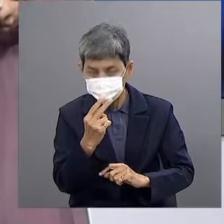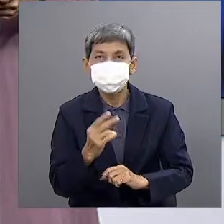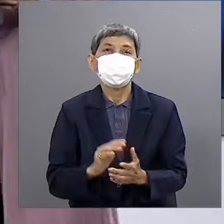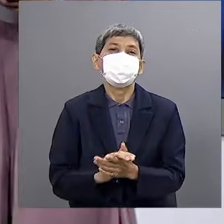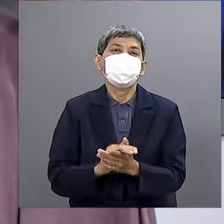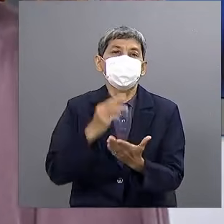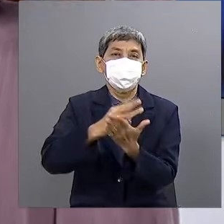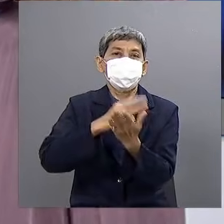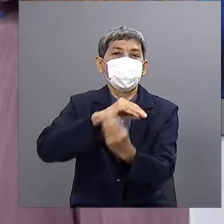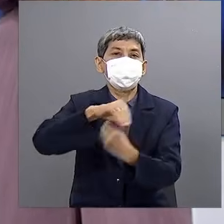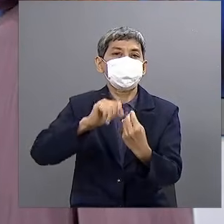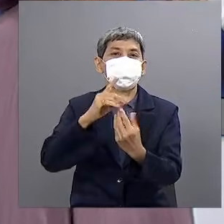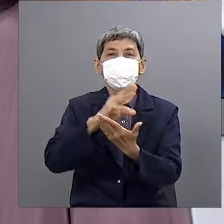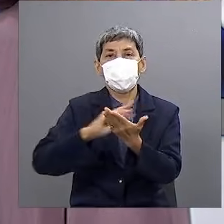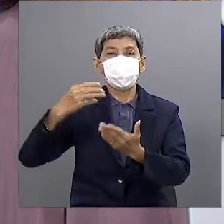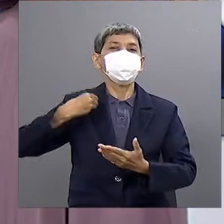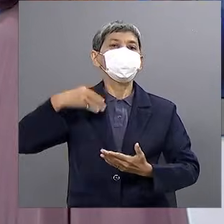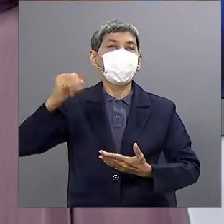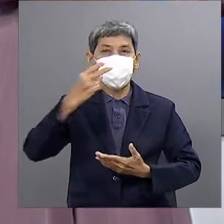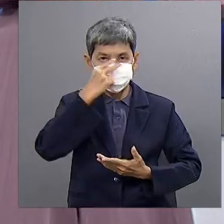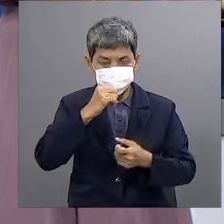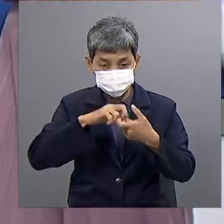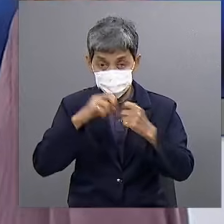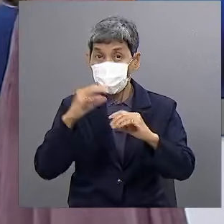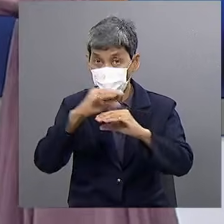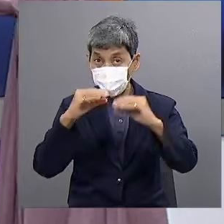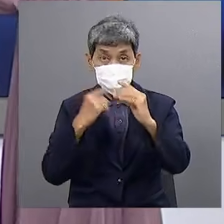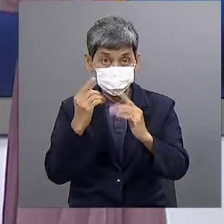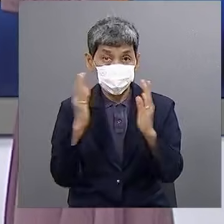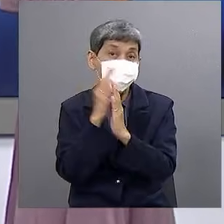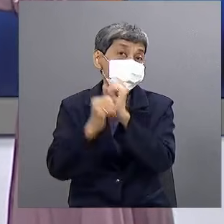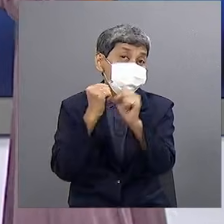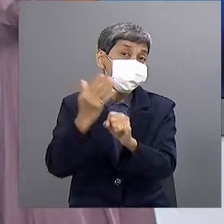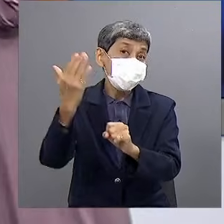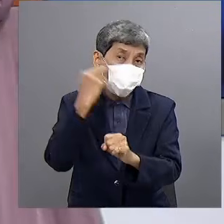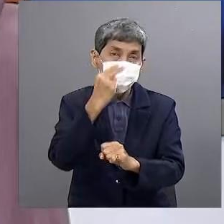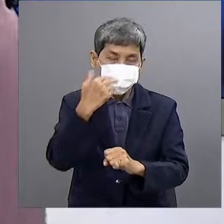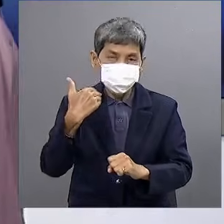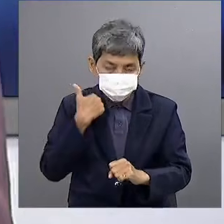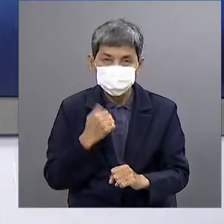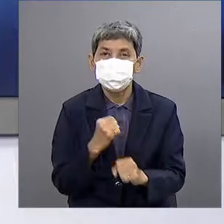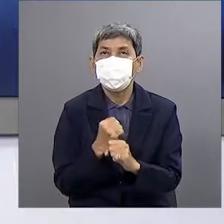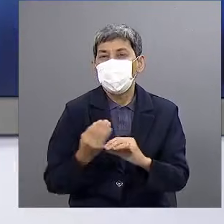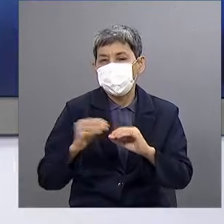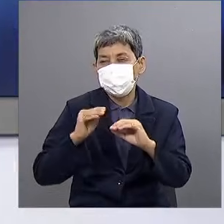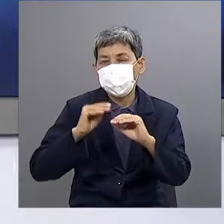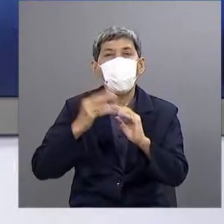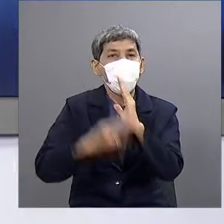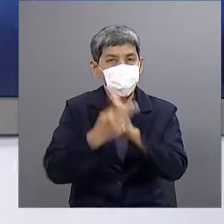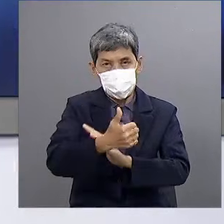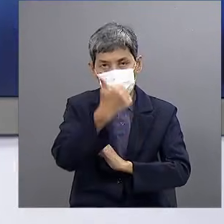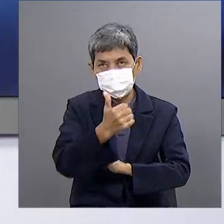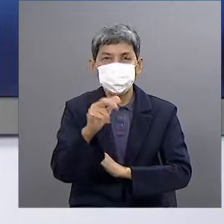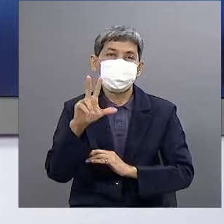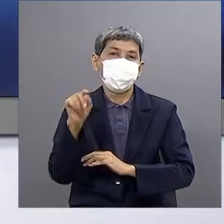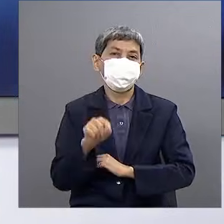หาวิทยาลัยนะคะมีการศึกษาผลของโครงการเราเที่ยวด้วยกันในปีที่แล้วนะคะปรากฏว่ามีการเพิ่มรายได้ให้กับโรงแรมถึง37%ด้วยกัน